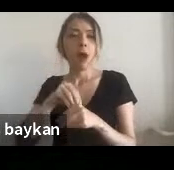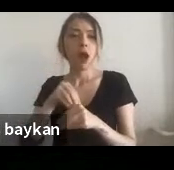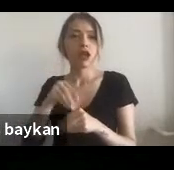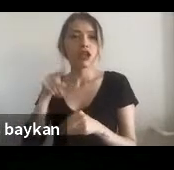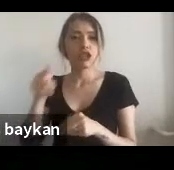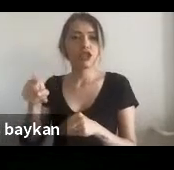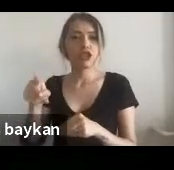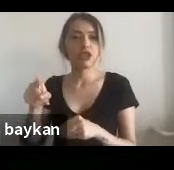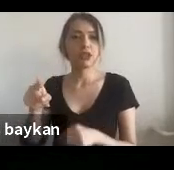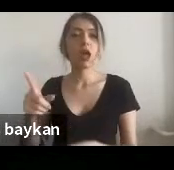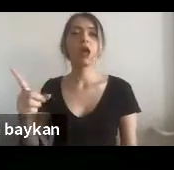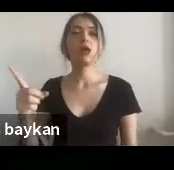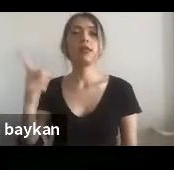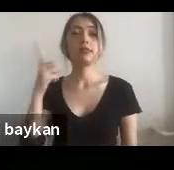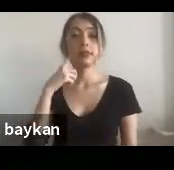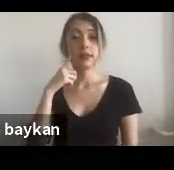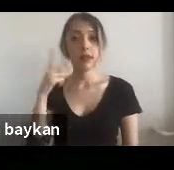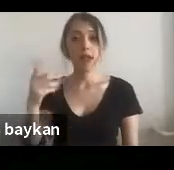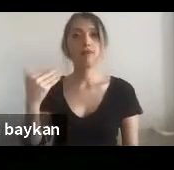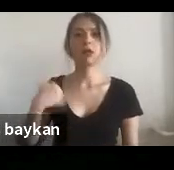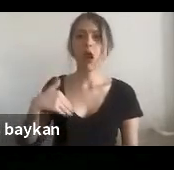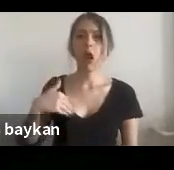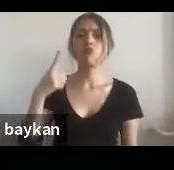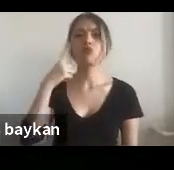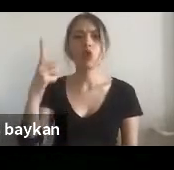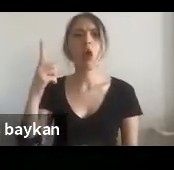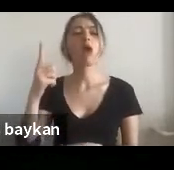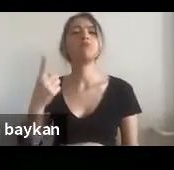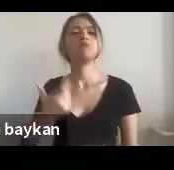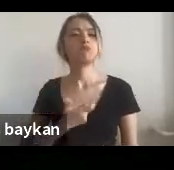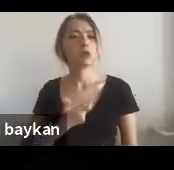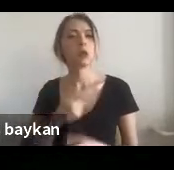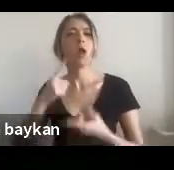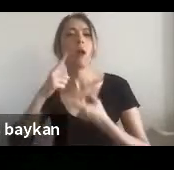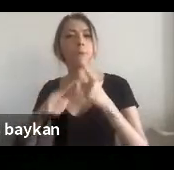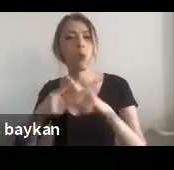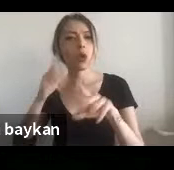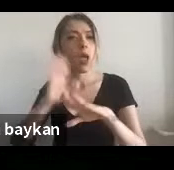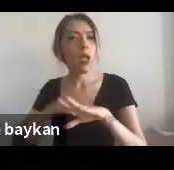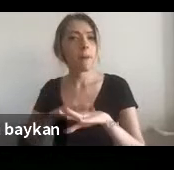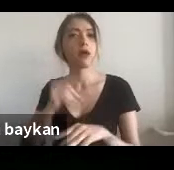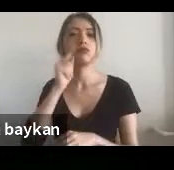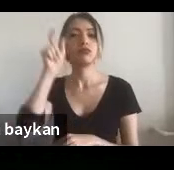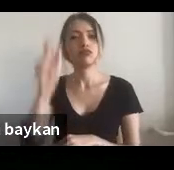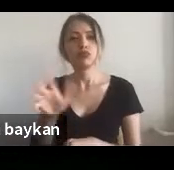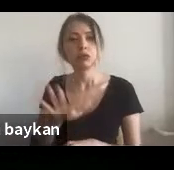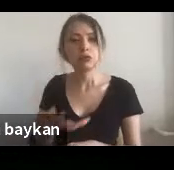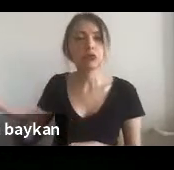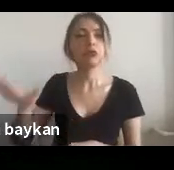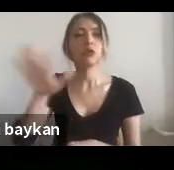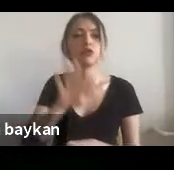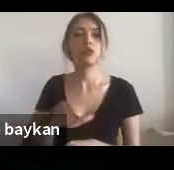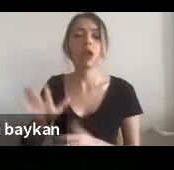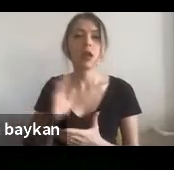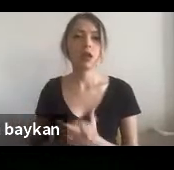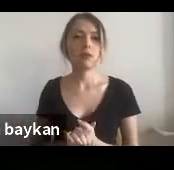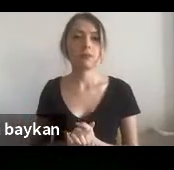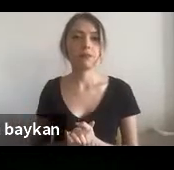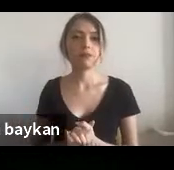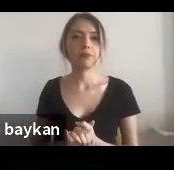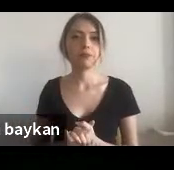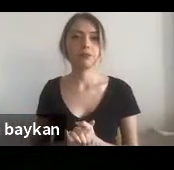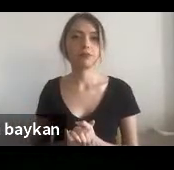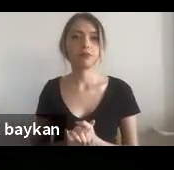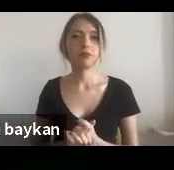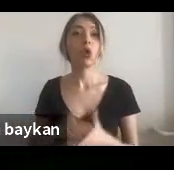kamu idaresine, yasa ve politika yapıcılara, yasaları uygulamakla yükümlü olan yasa uygulayıcılara,